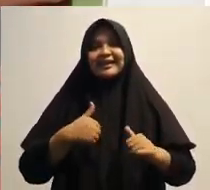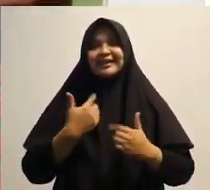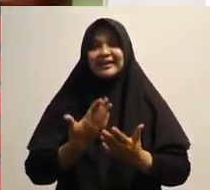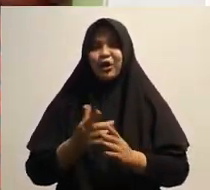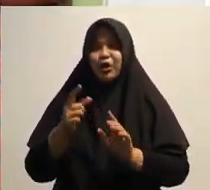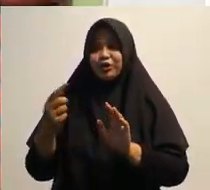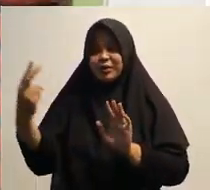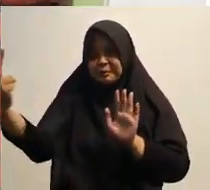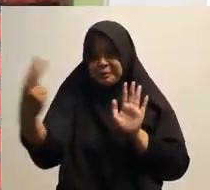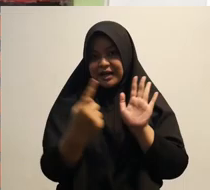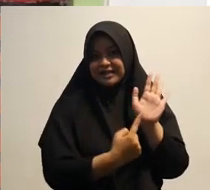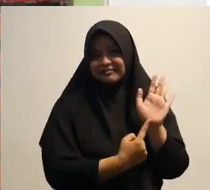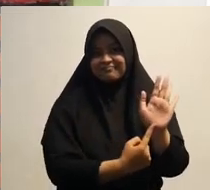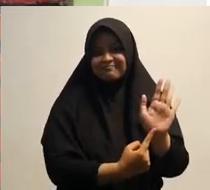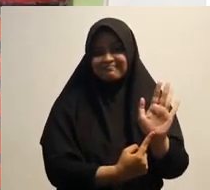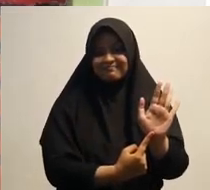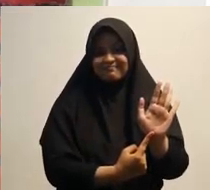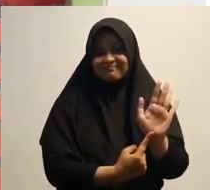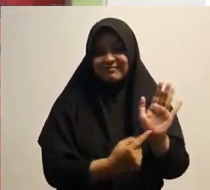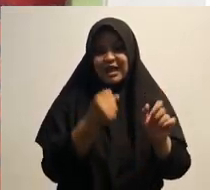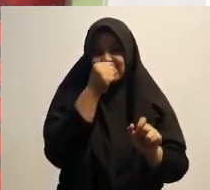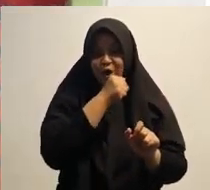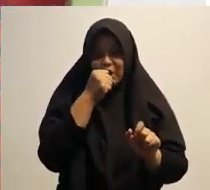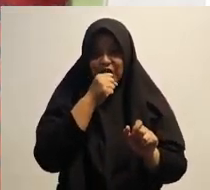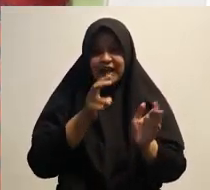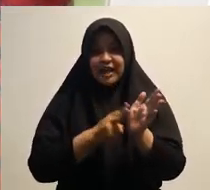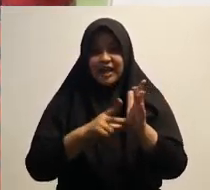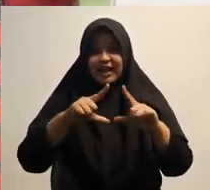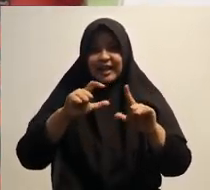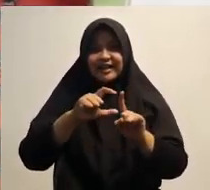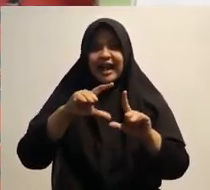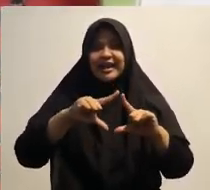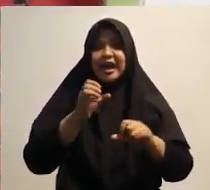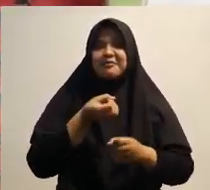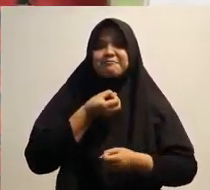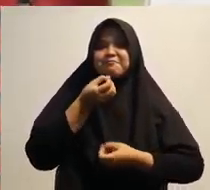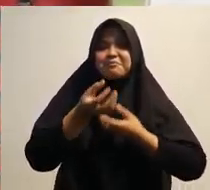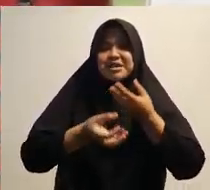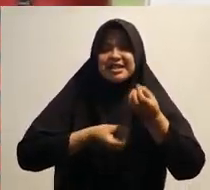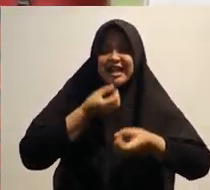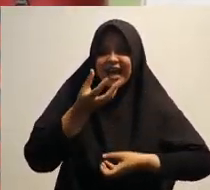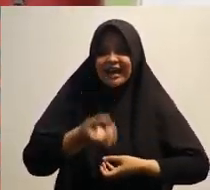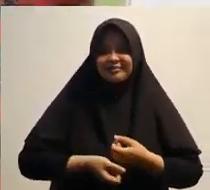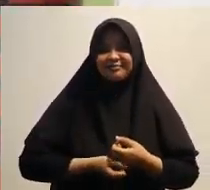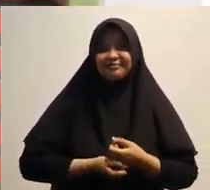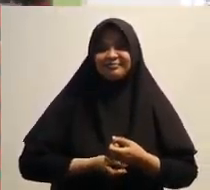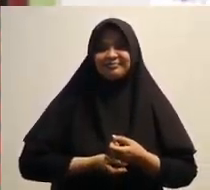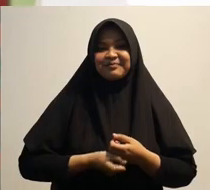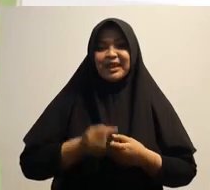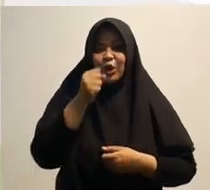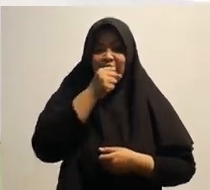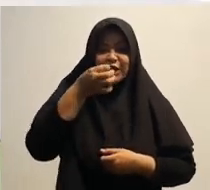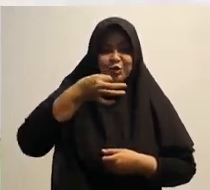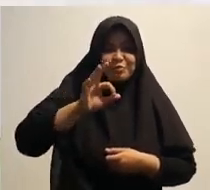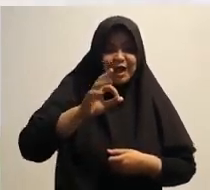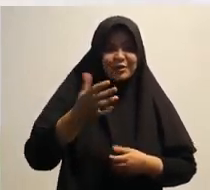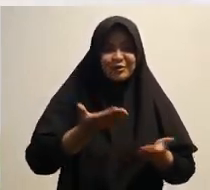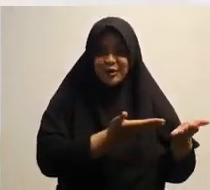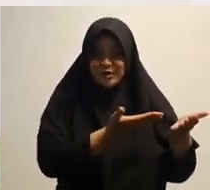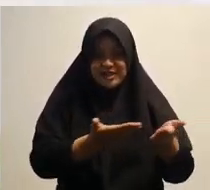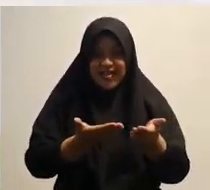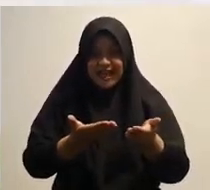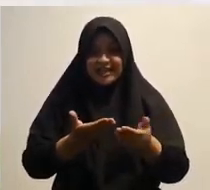akan menyaksikan penampilan dari sebuah band yaitu namanya Nada Bicara. Dia akan mengeluarkan single baru kayaknya ya.